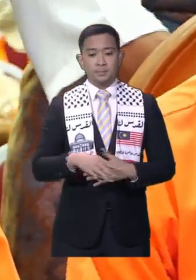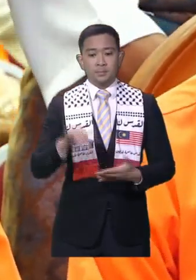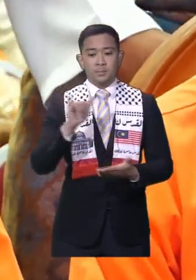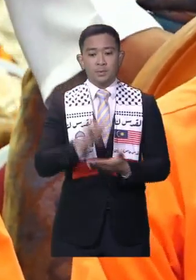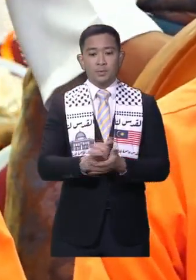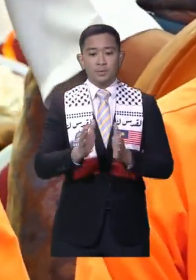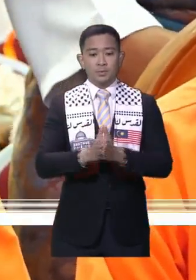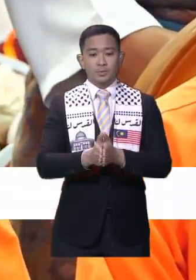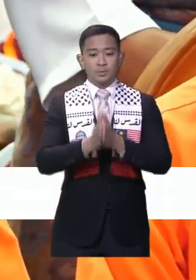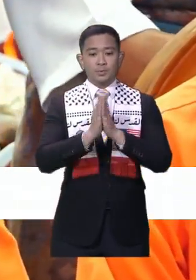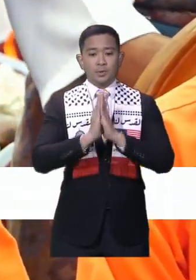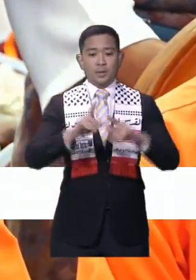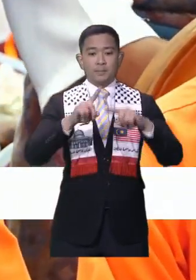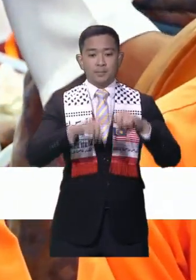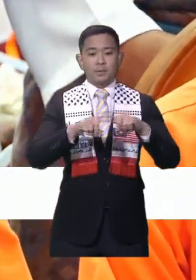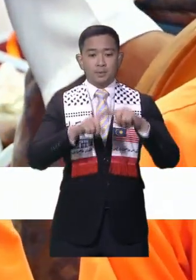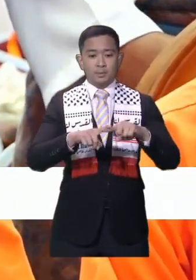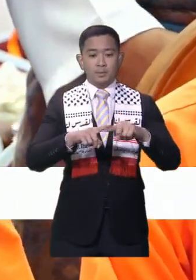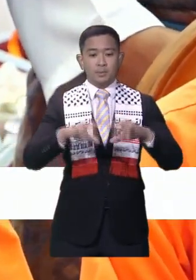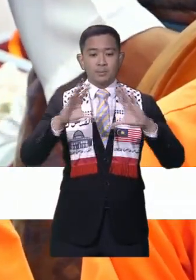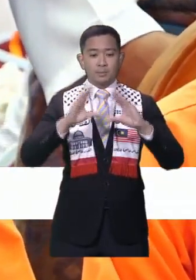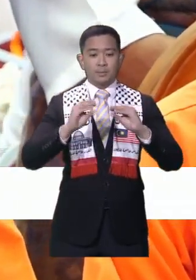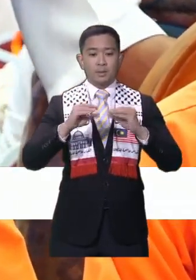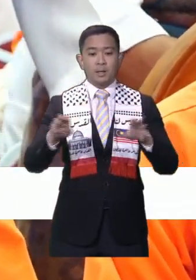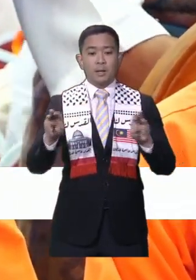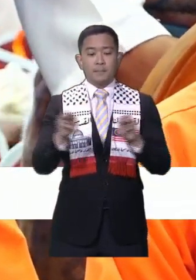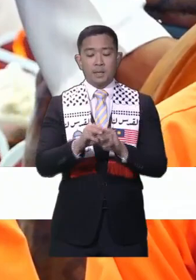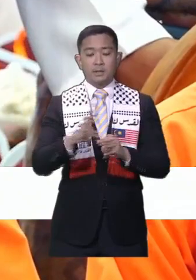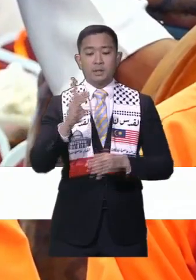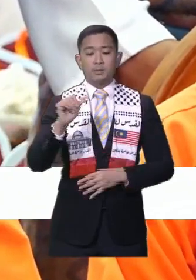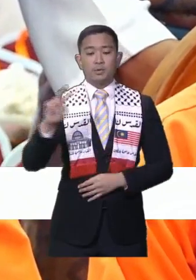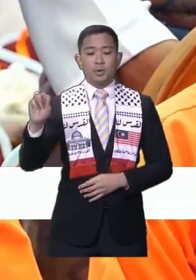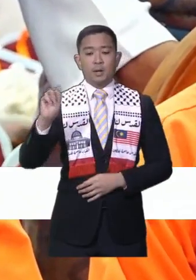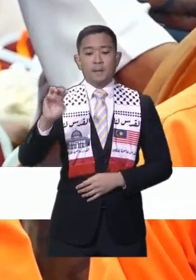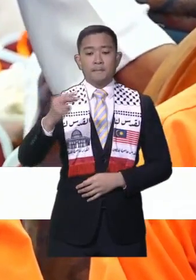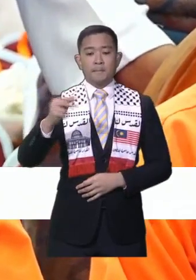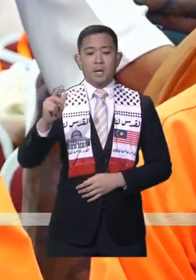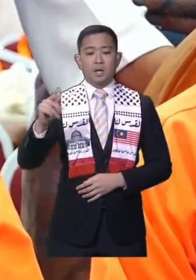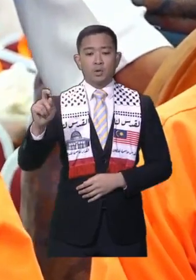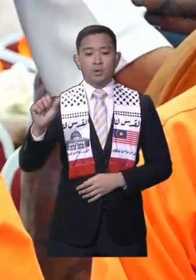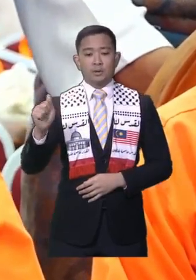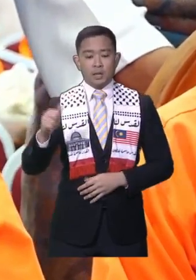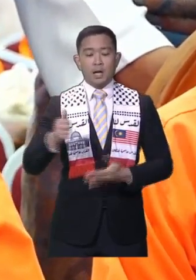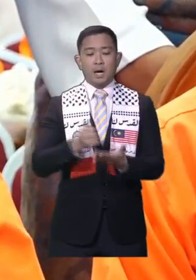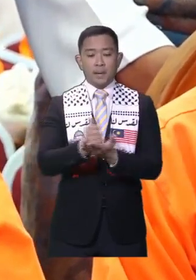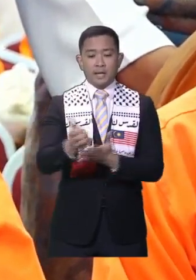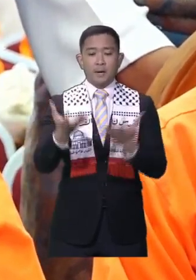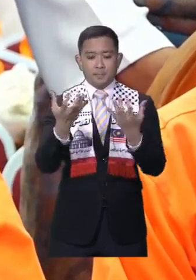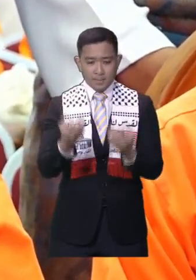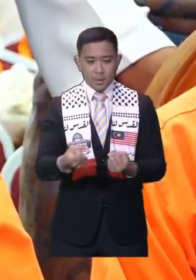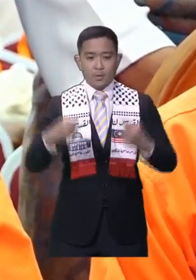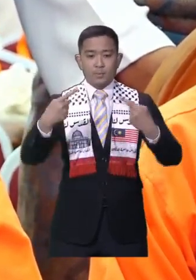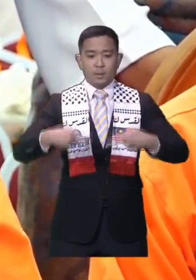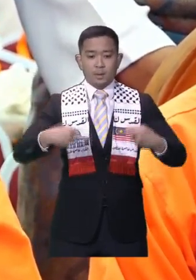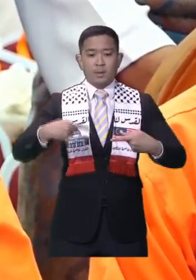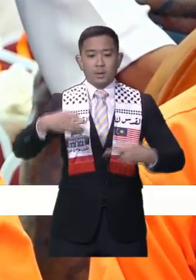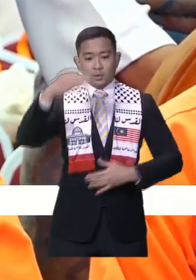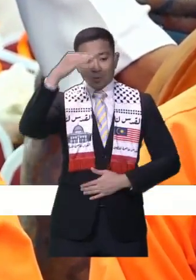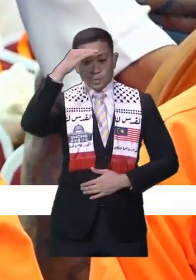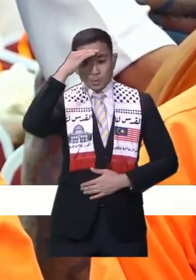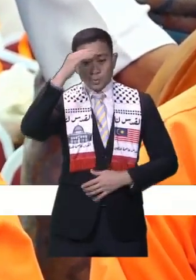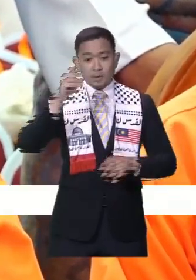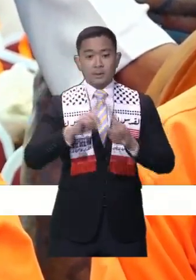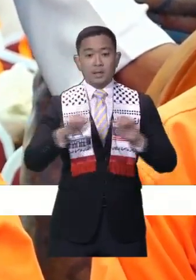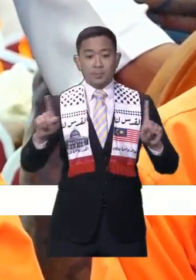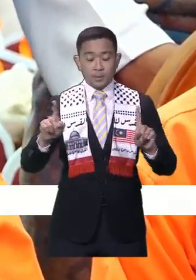Tuntutan dia bergantung keputusan akhir. Macam Dun Mahkota, Amanah nak tanding Amanah Johor, tapi